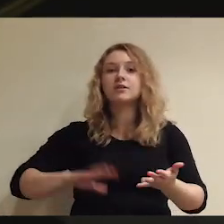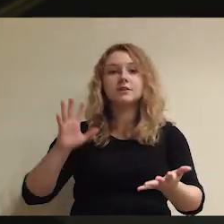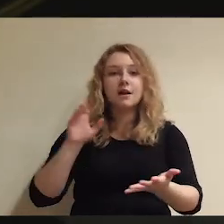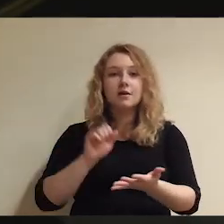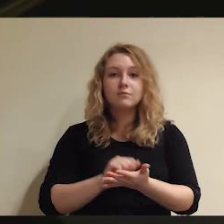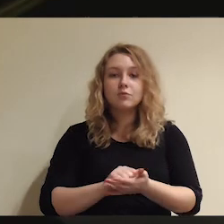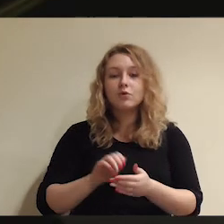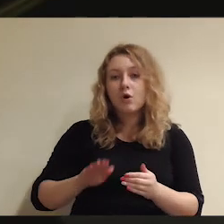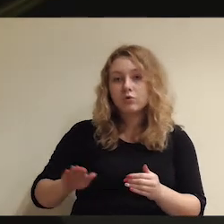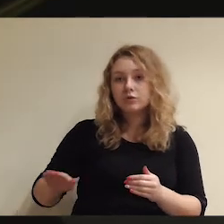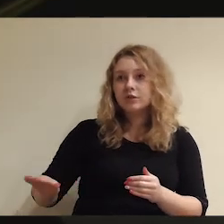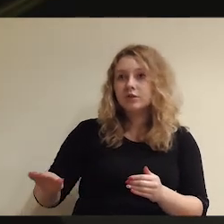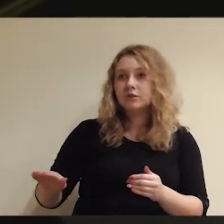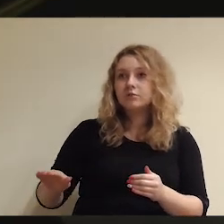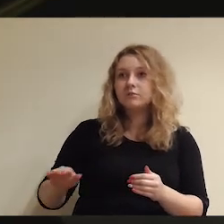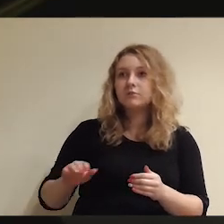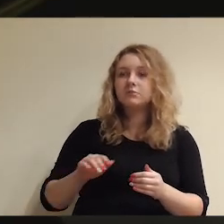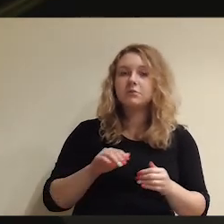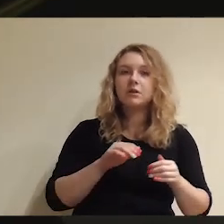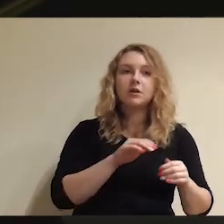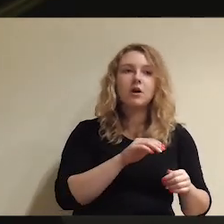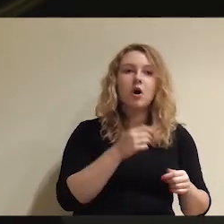na osoby, które się nimi zajmują,